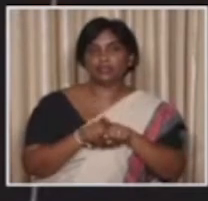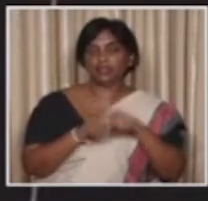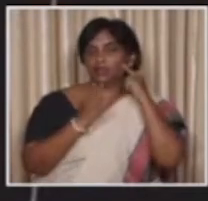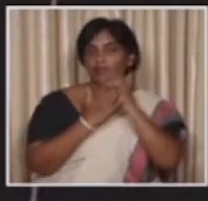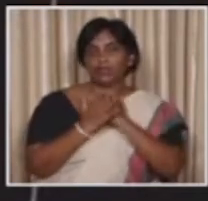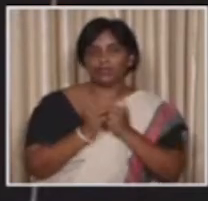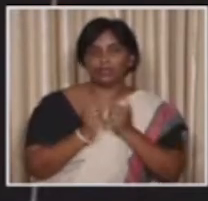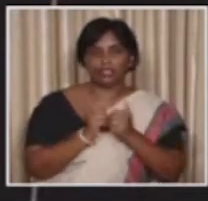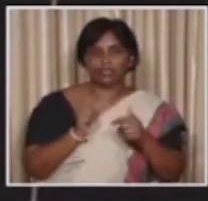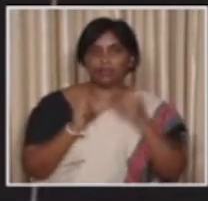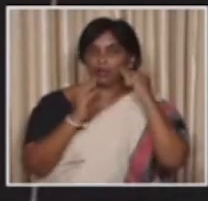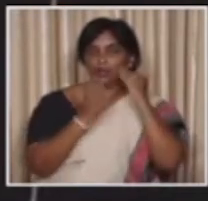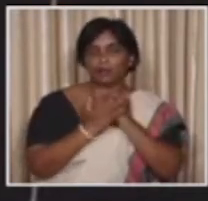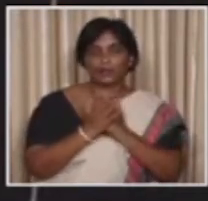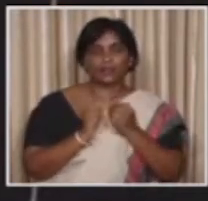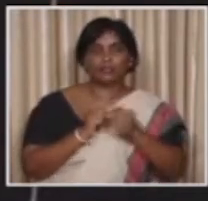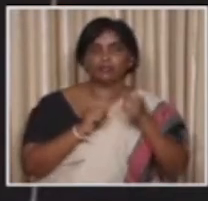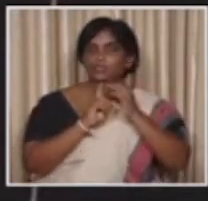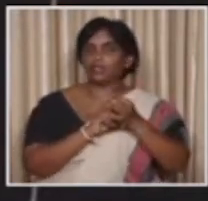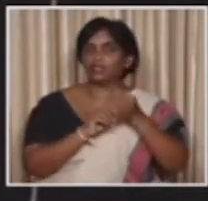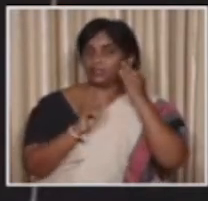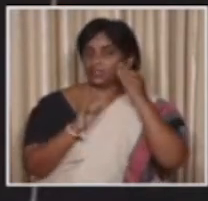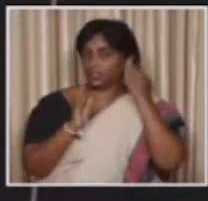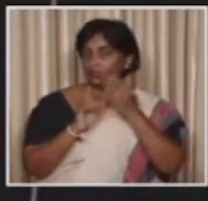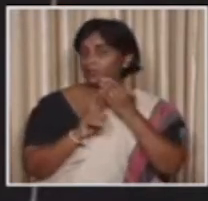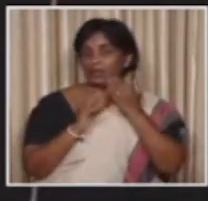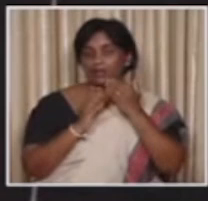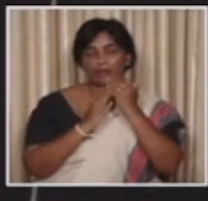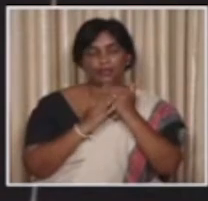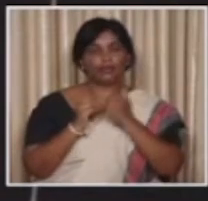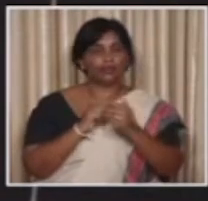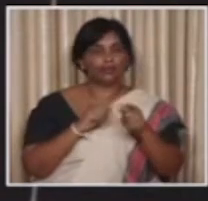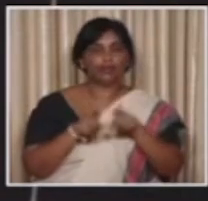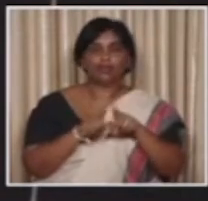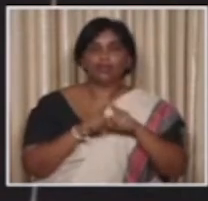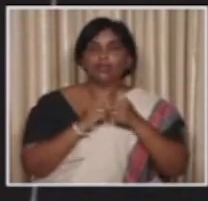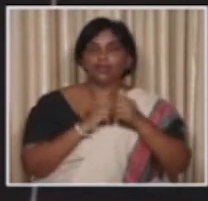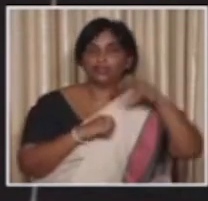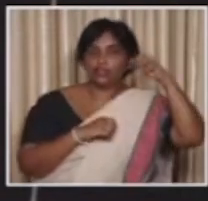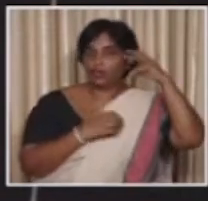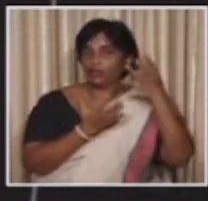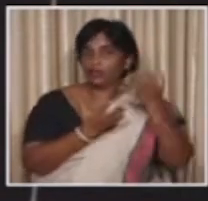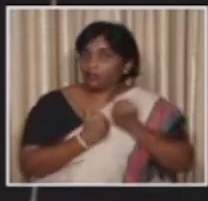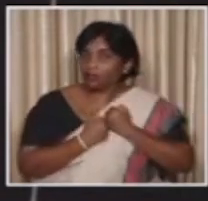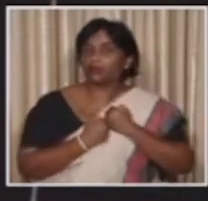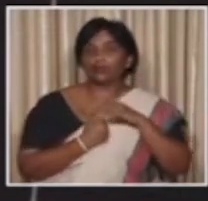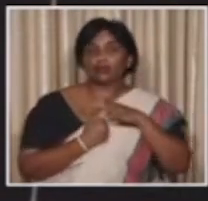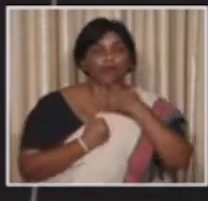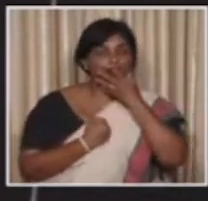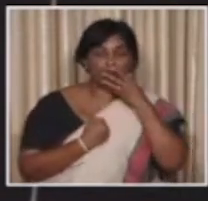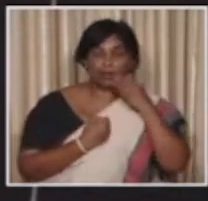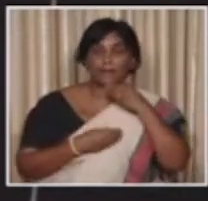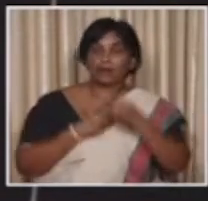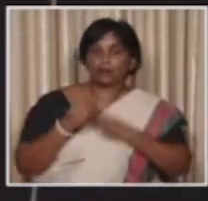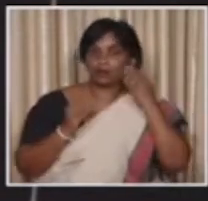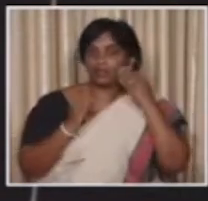විදුලි බිල වැඩි කරා කියලා මිනිස්සු විදුලි පරිභෝජනය අඩුවක් කරලා නැහැ. ඒ නිසා අපි විදුලිය ගන්නවා නම් අපි පුරුදු වෙන්න ඕනේ